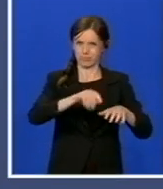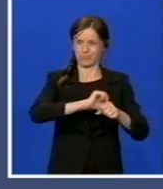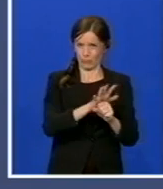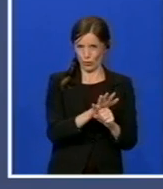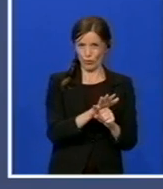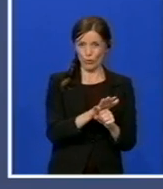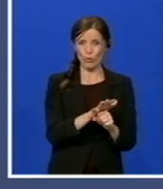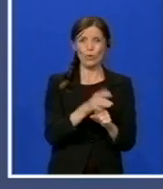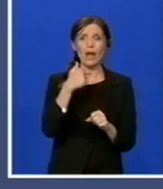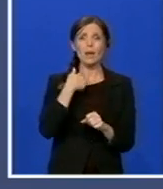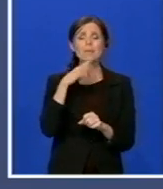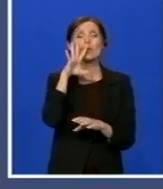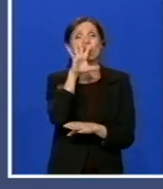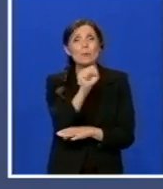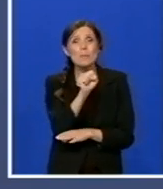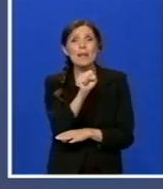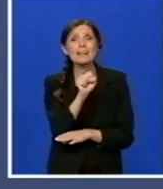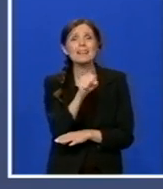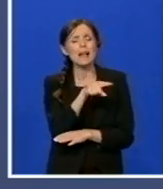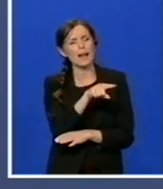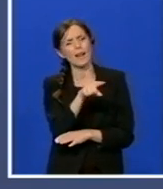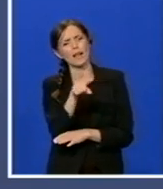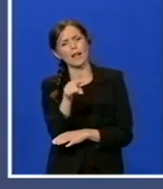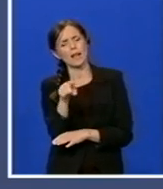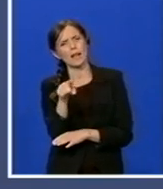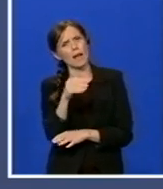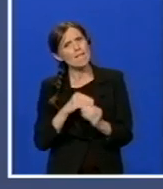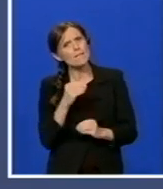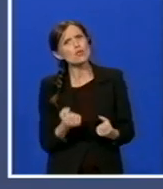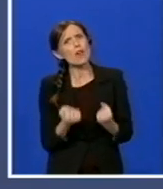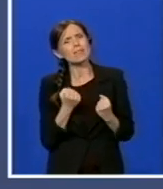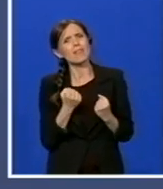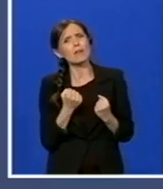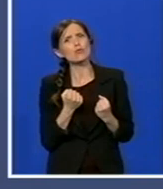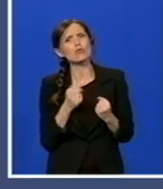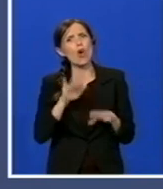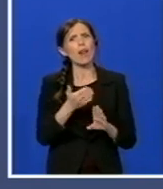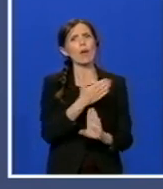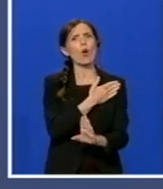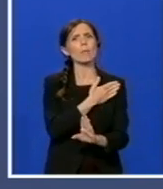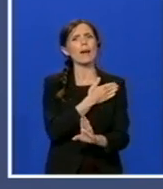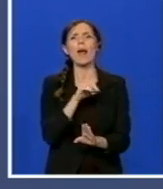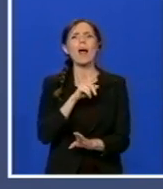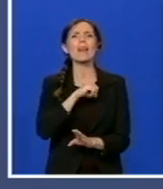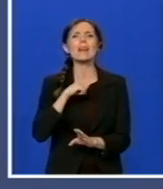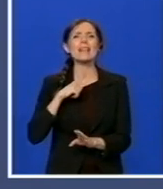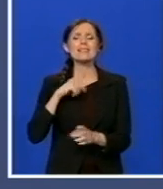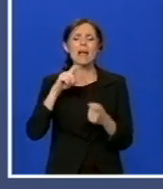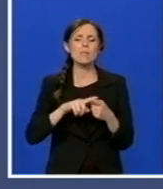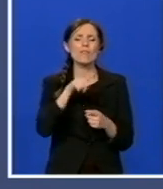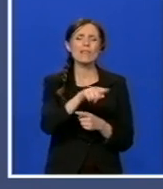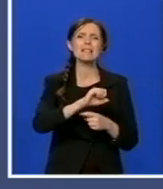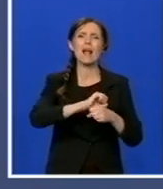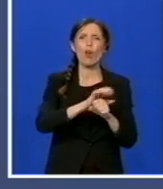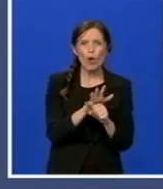težu kliničku sliku, ali nije samo stvar u težini kliničke slike COVID-19 virusne infekcije i